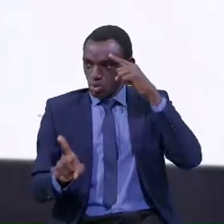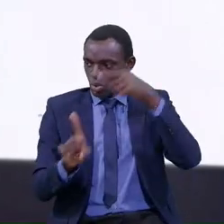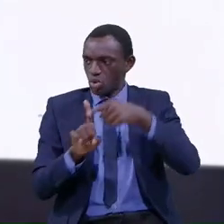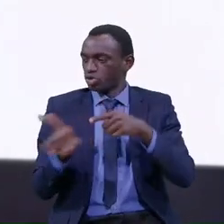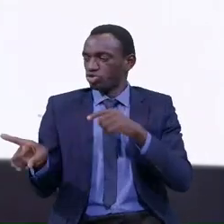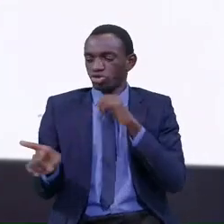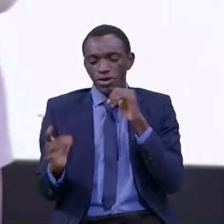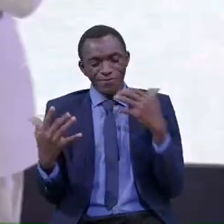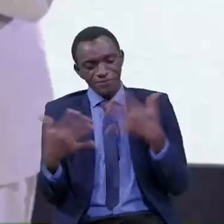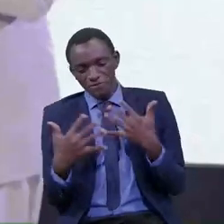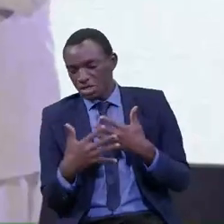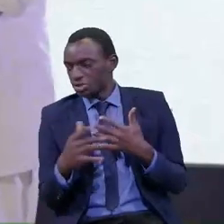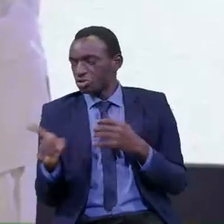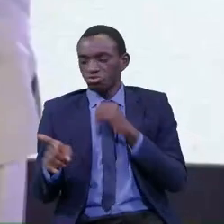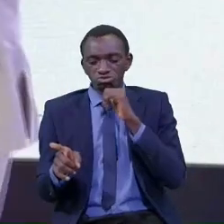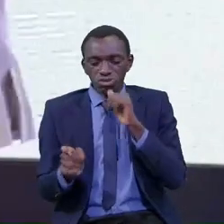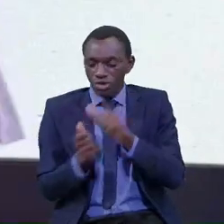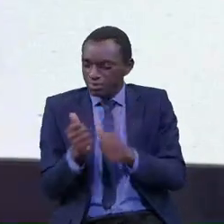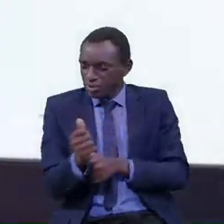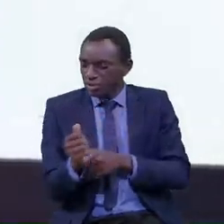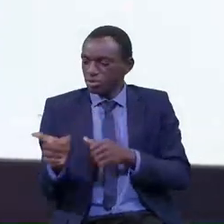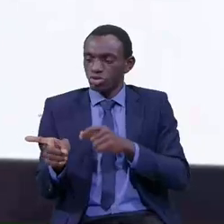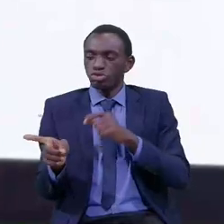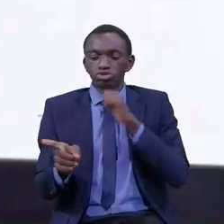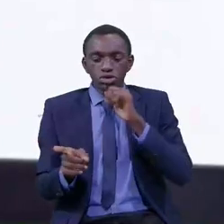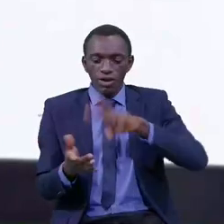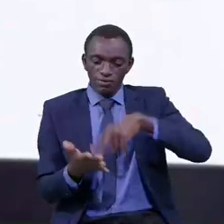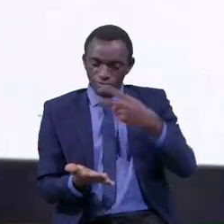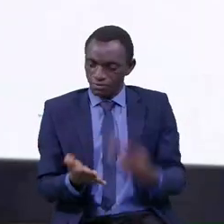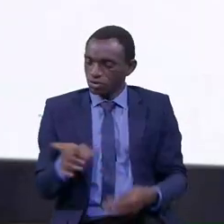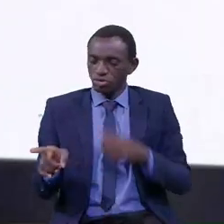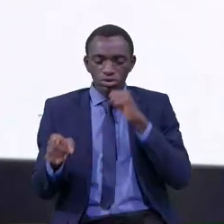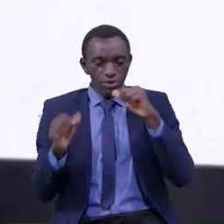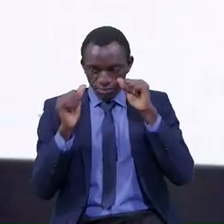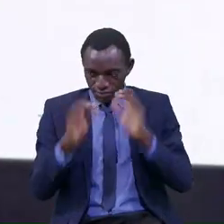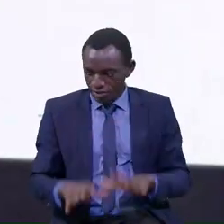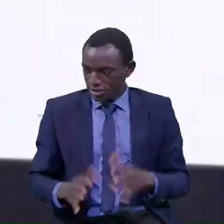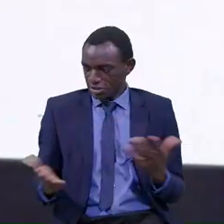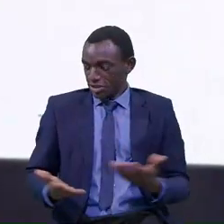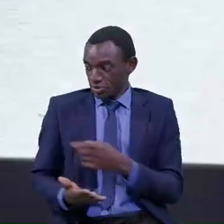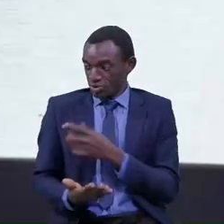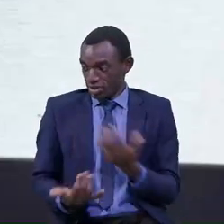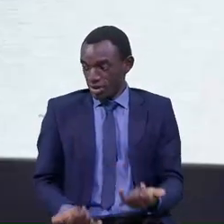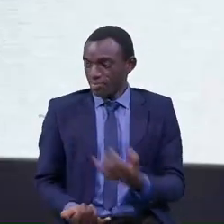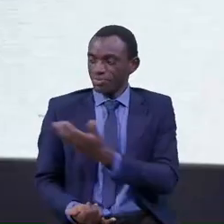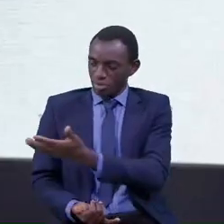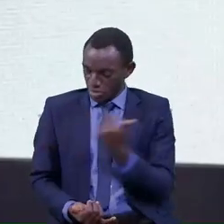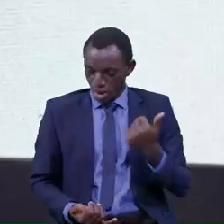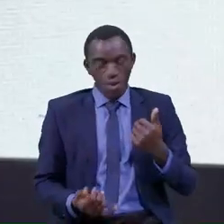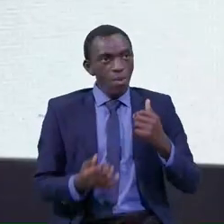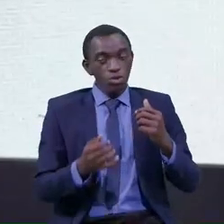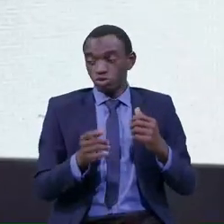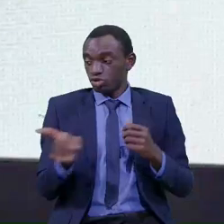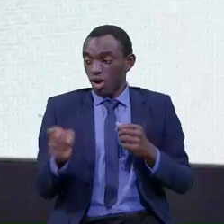tu n'es pas tombé, tu n'as pas échoué. Maintenant tu es ici, suis-moi. Tu m'as suivi sur la